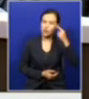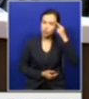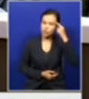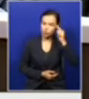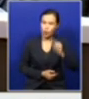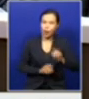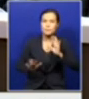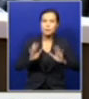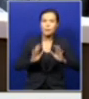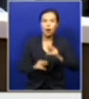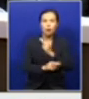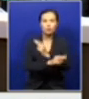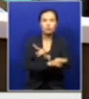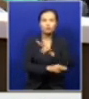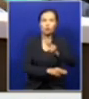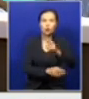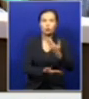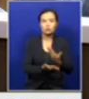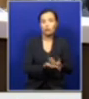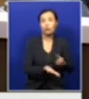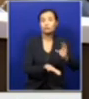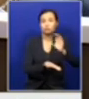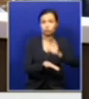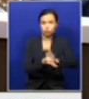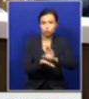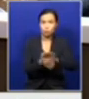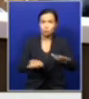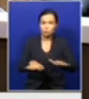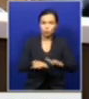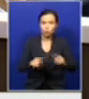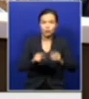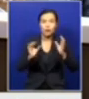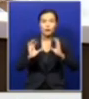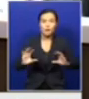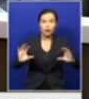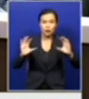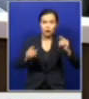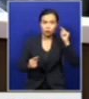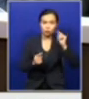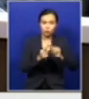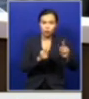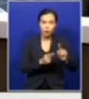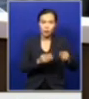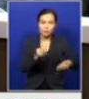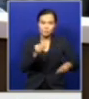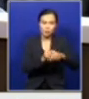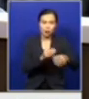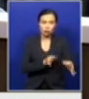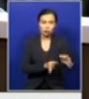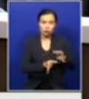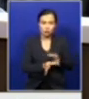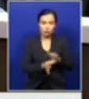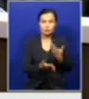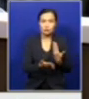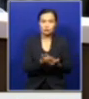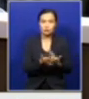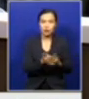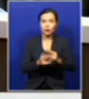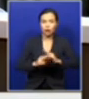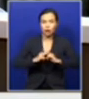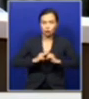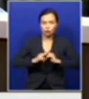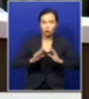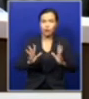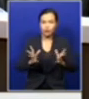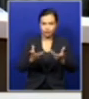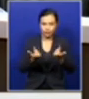อย2 เท่าของงบลงทุนปกติของภาครัฐเพื่อชดเชยงบลงทุนของภาคเอกชนที่หายไปส่วน